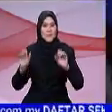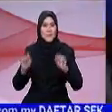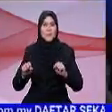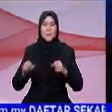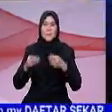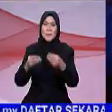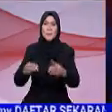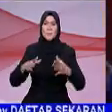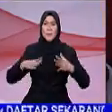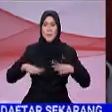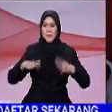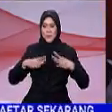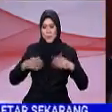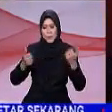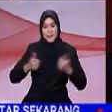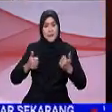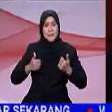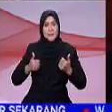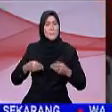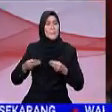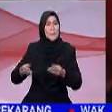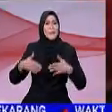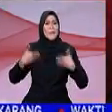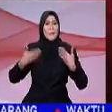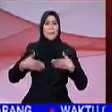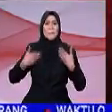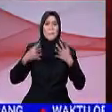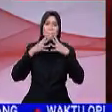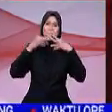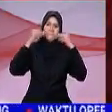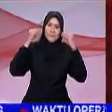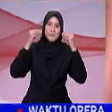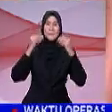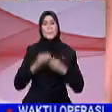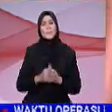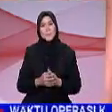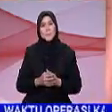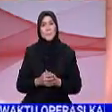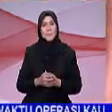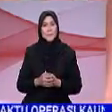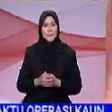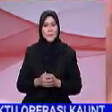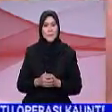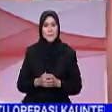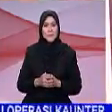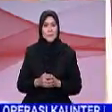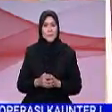baju raya yang ada ni dapat gembirakan kanak-kanak ni lah, hati kanak-kanak ni.